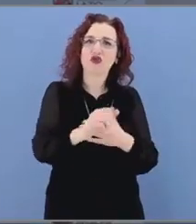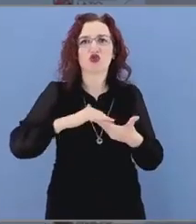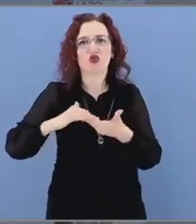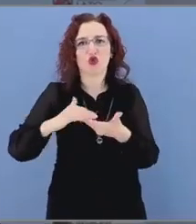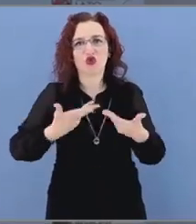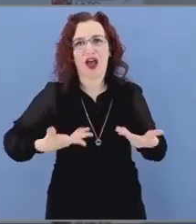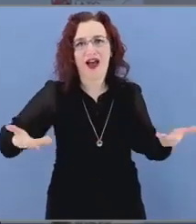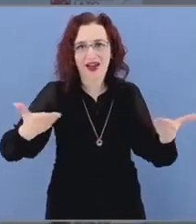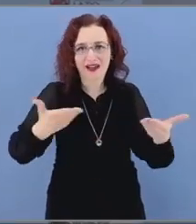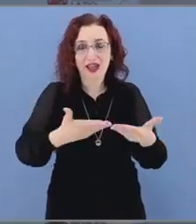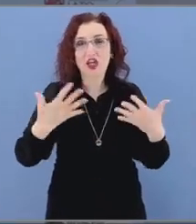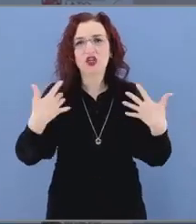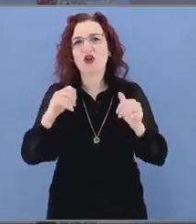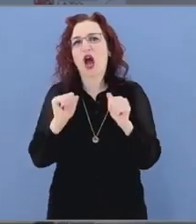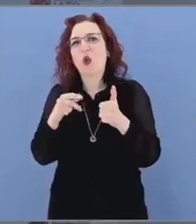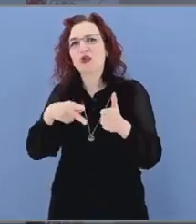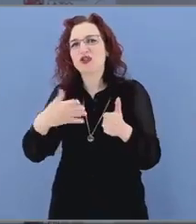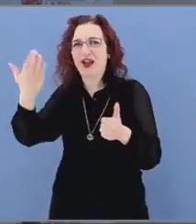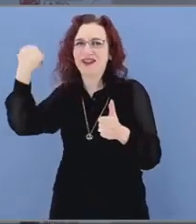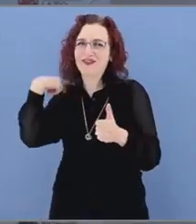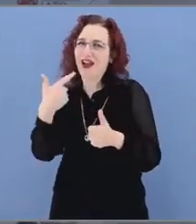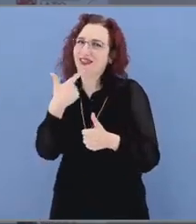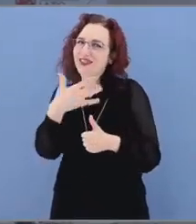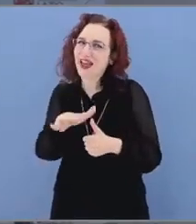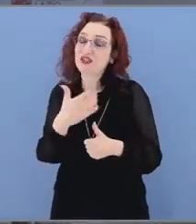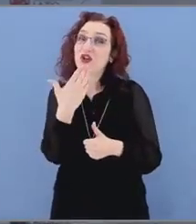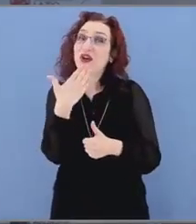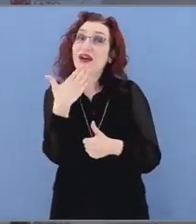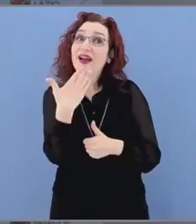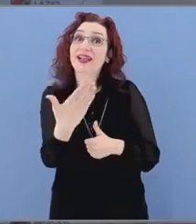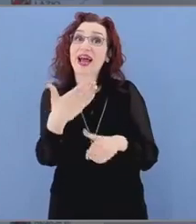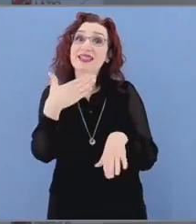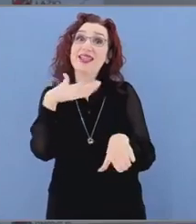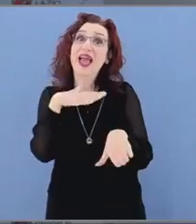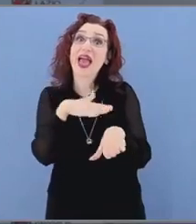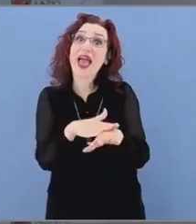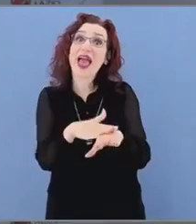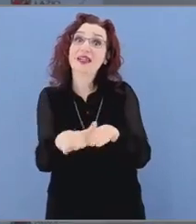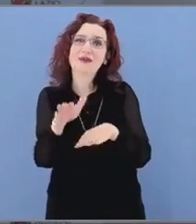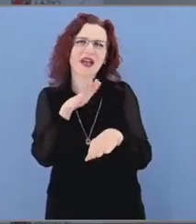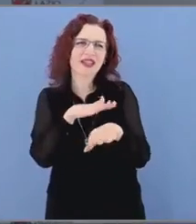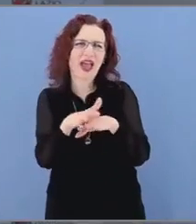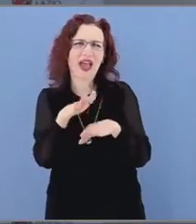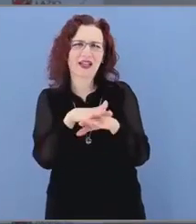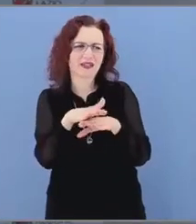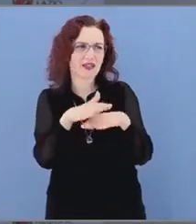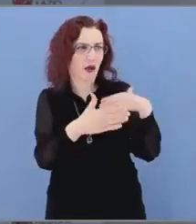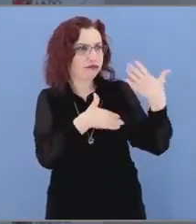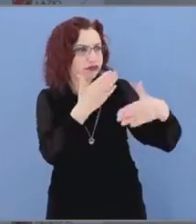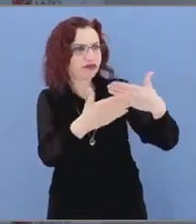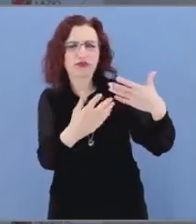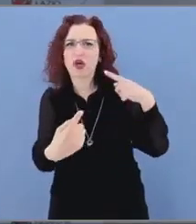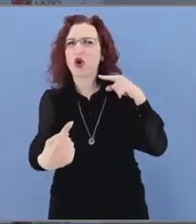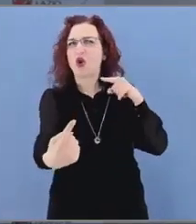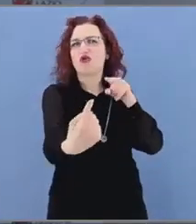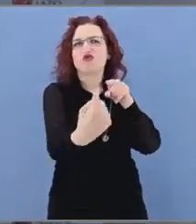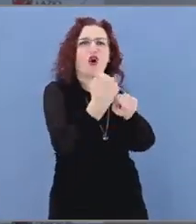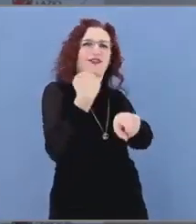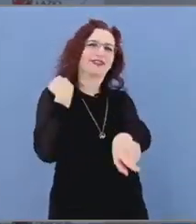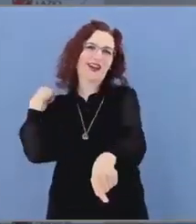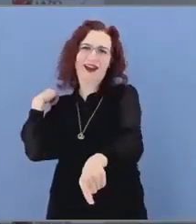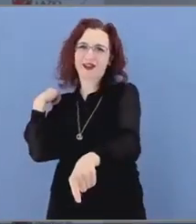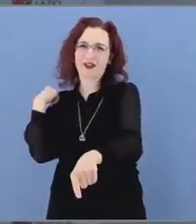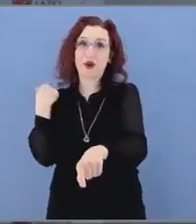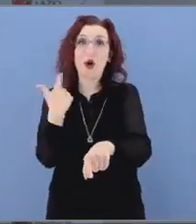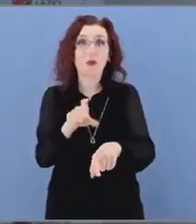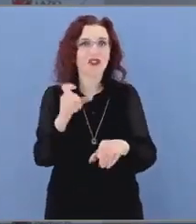lo confermo, a un'esperienza totalmente controcorrente, perché nessuno dimentichi, anche se sono passati anni, che